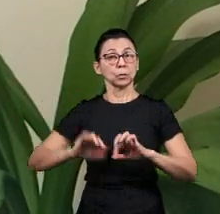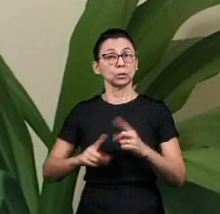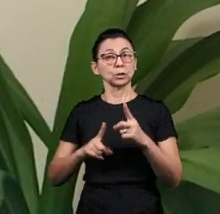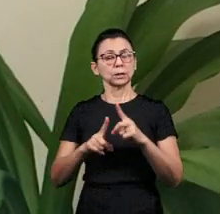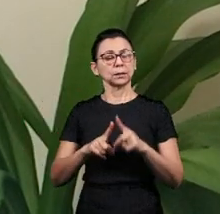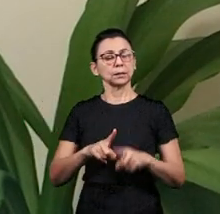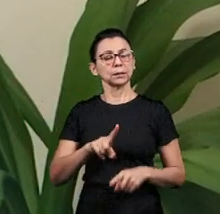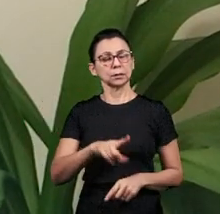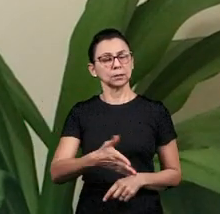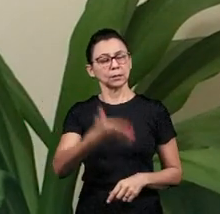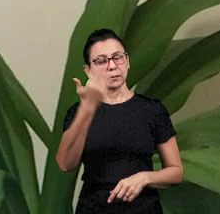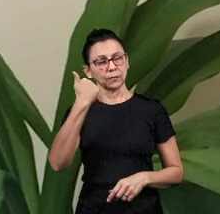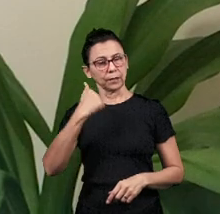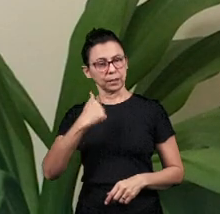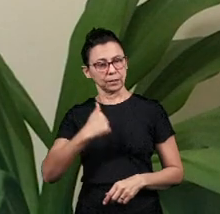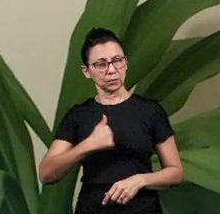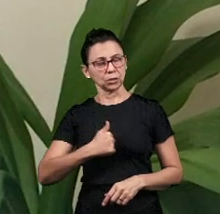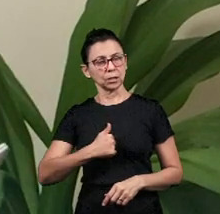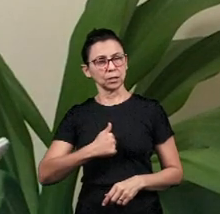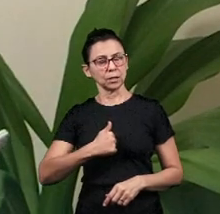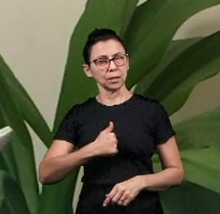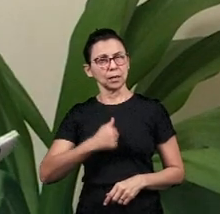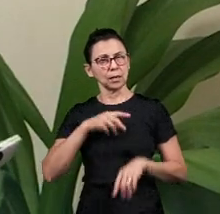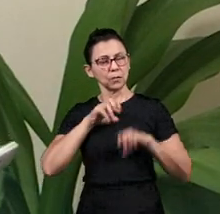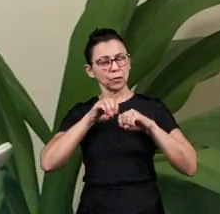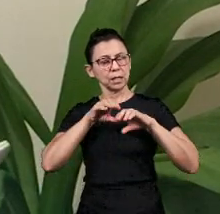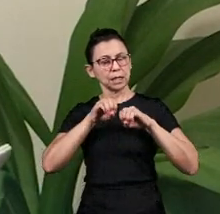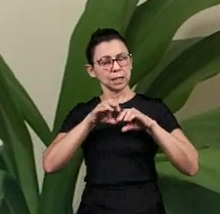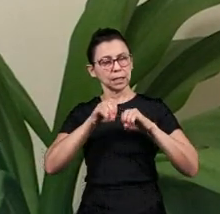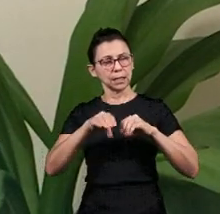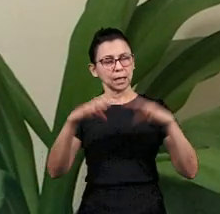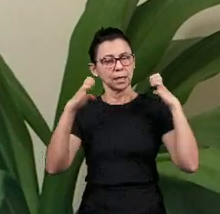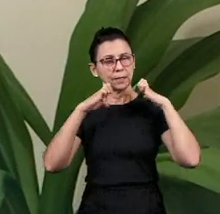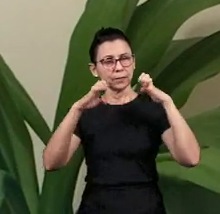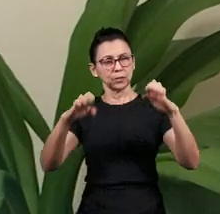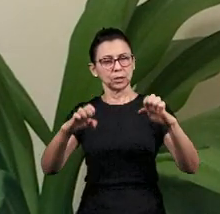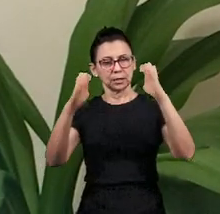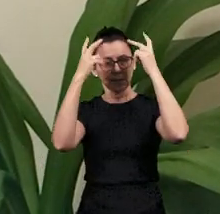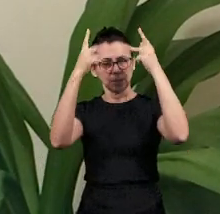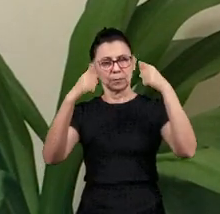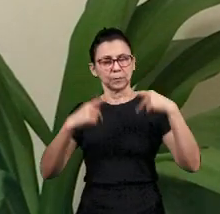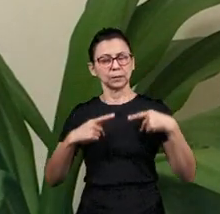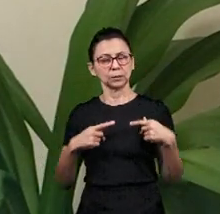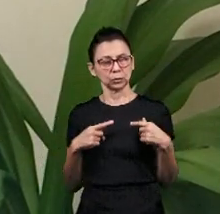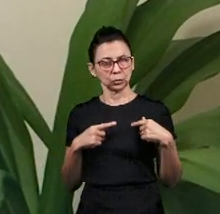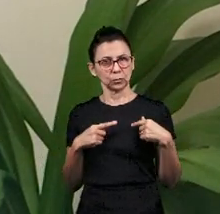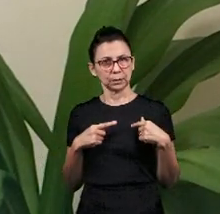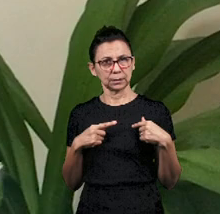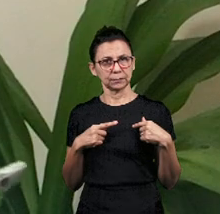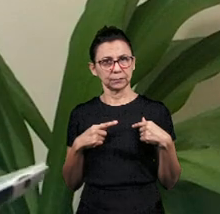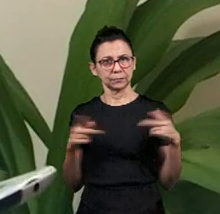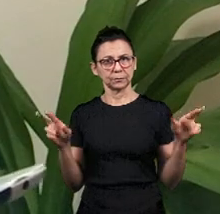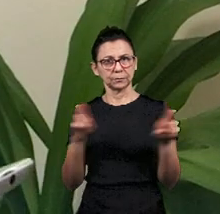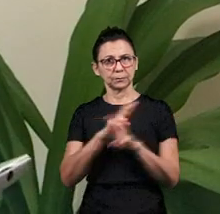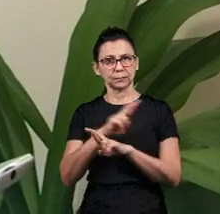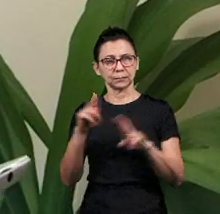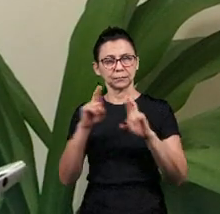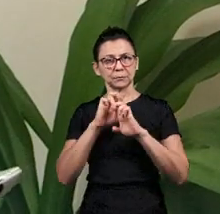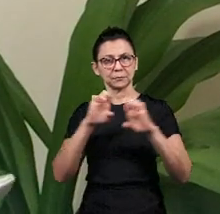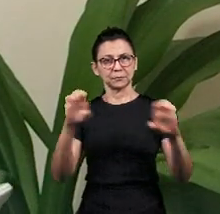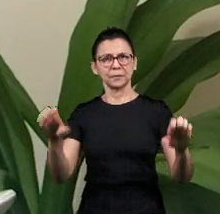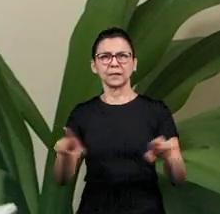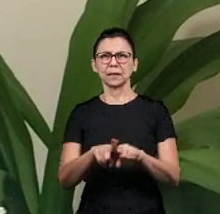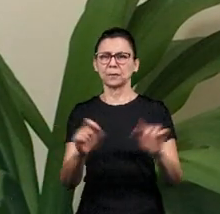à moi et je vous ferai des pêcheurs d'hommes. Donc, cela est lié à l'évangélisation. Il y a eu un grand groupe